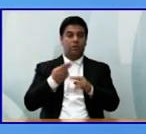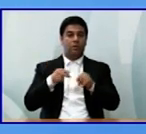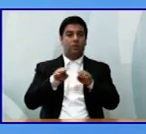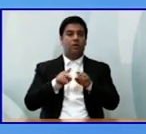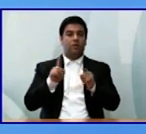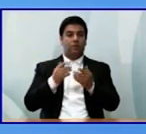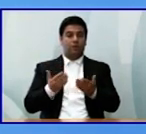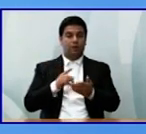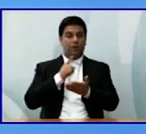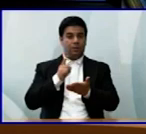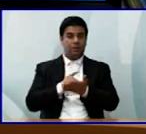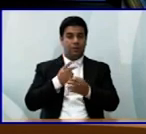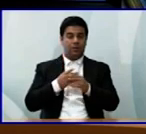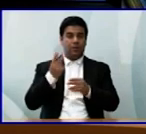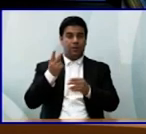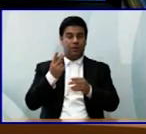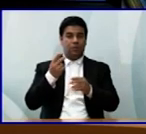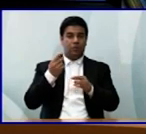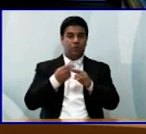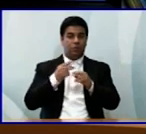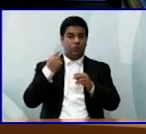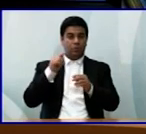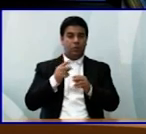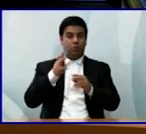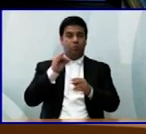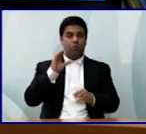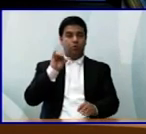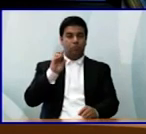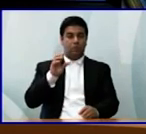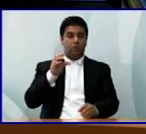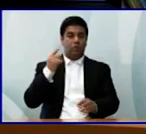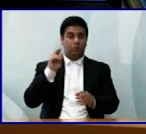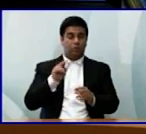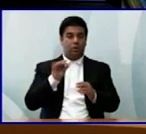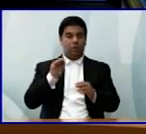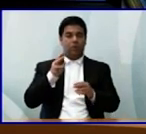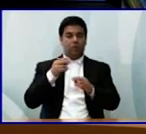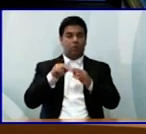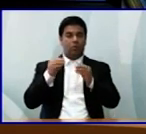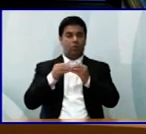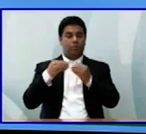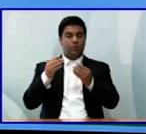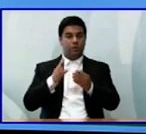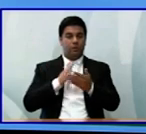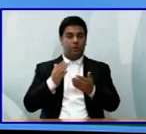edi? Albatta, ikkala sonning moduli musbat son va ularning yig'indisi 10 ni beradi.